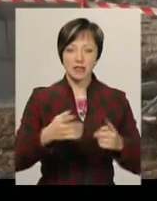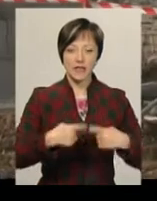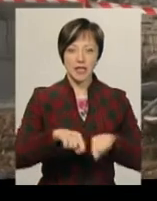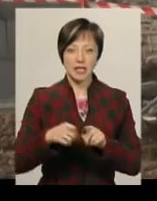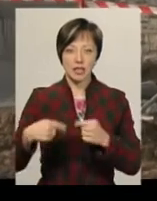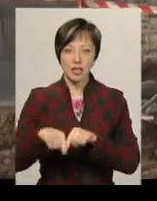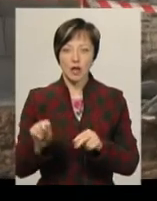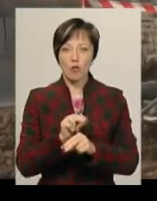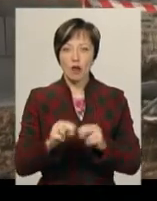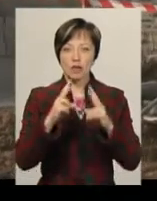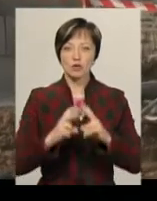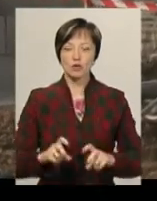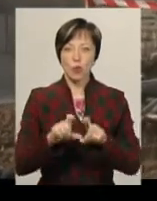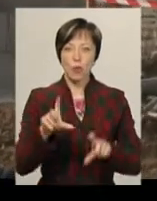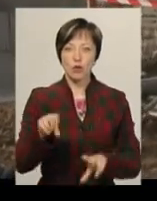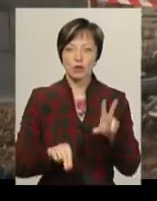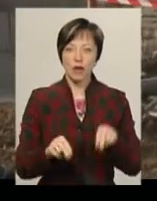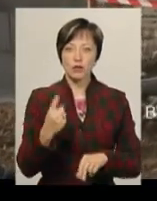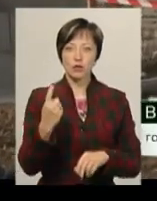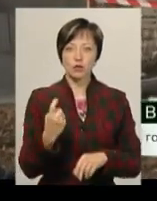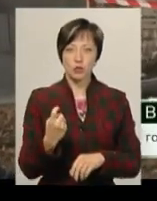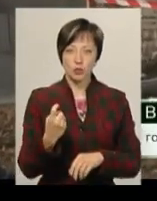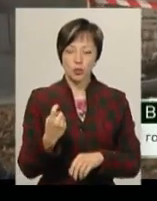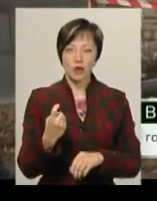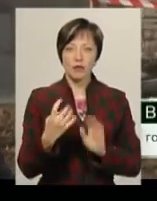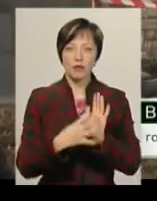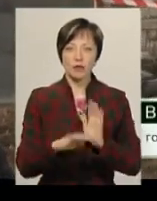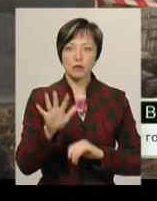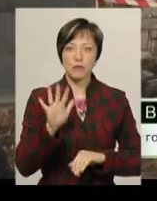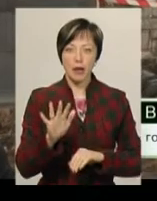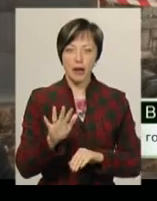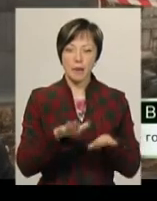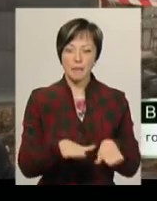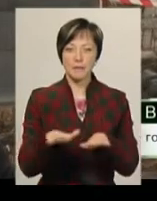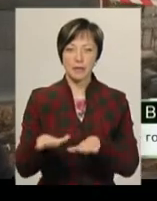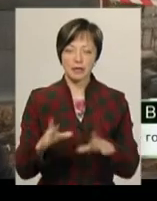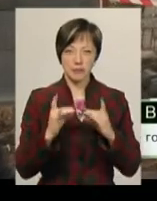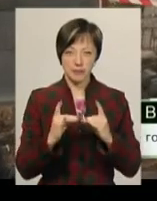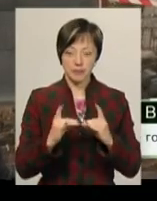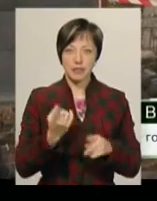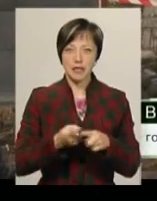відділень. Лікувально-діагностичний корпус розрахований на 195 ліжок.